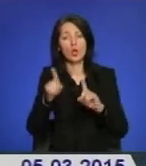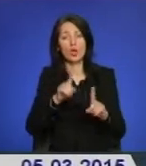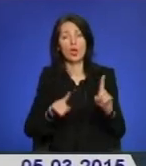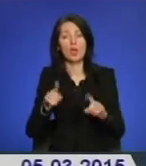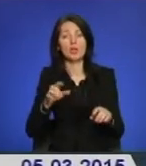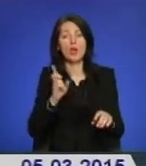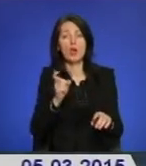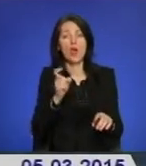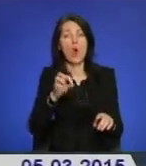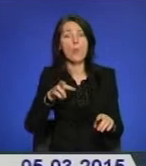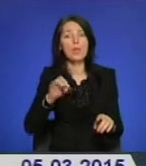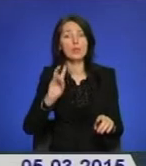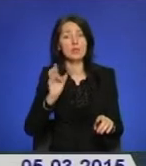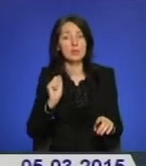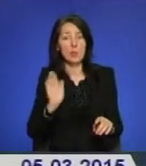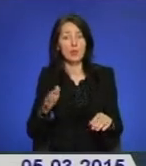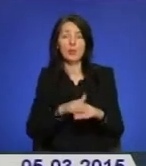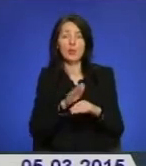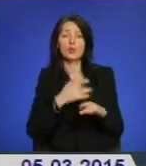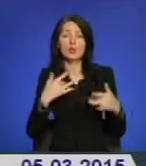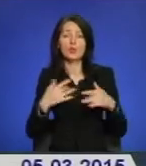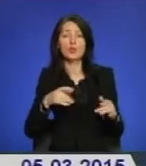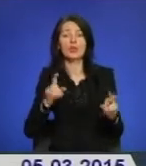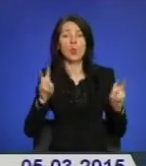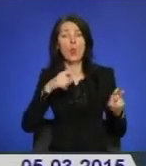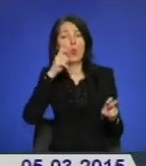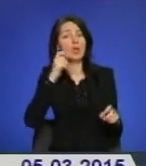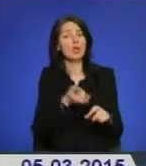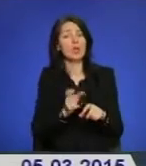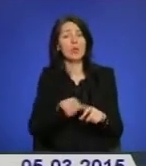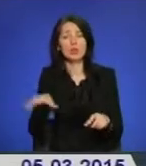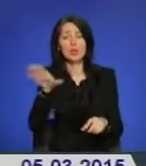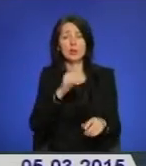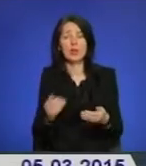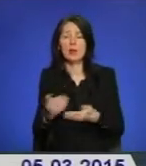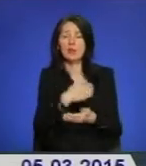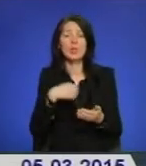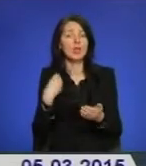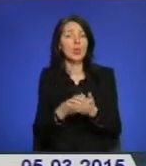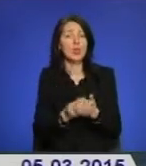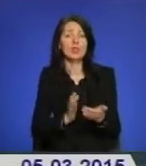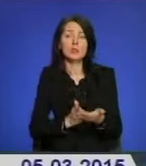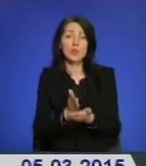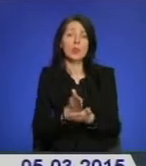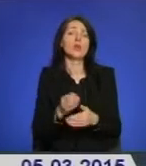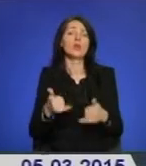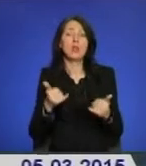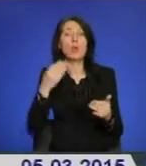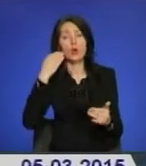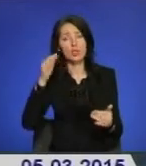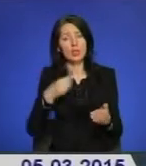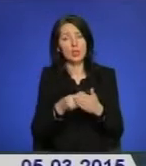хомінця відбудеться благодійний концерт Україна понад усе зібрані кошти спрямують на поліпшення матеріального